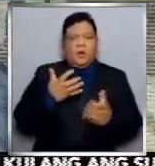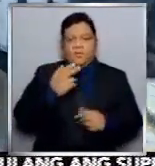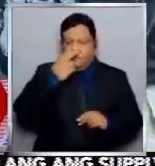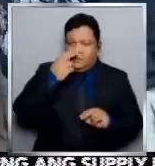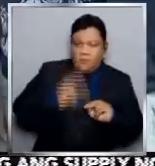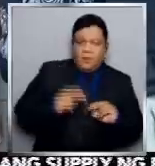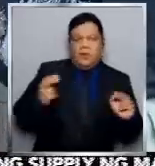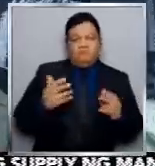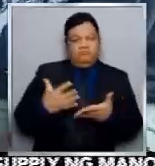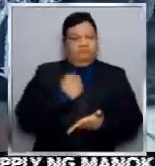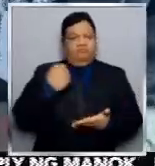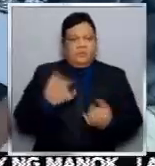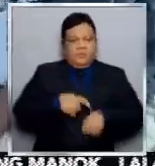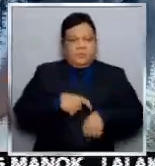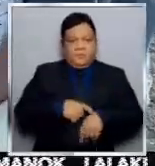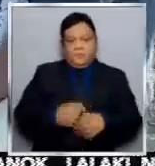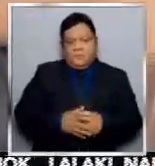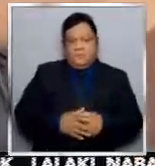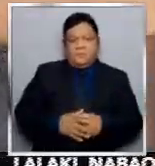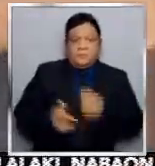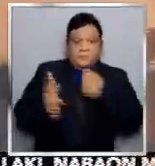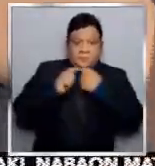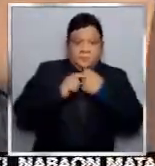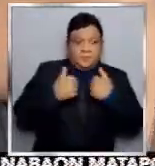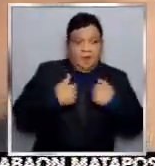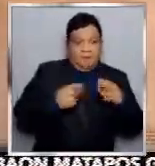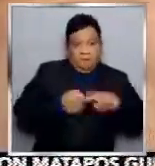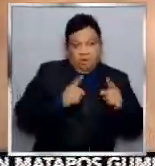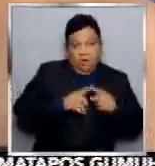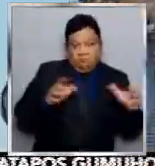of it. Mga barkada of friendship goals.